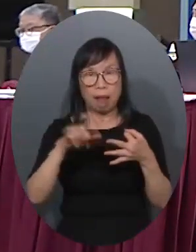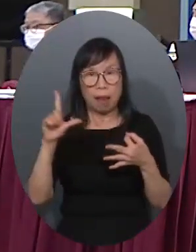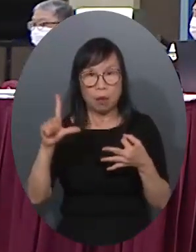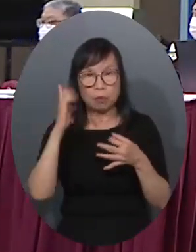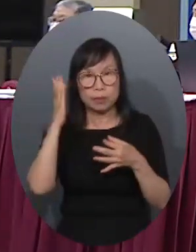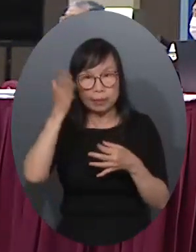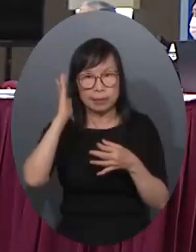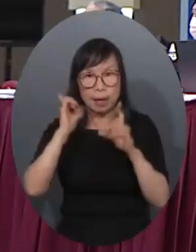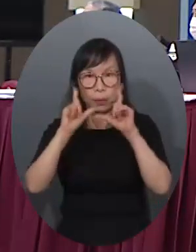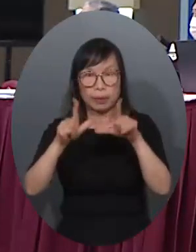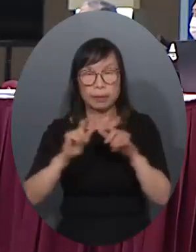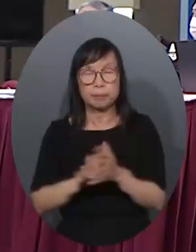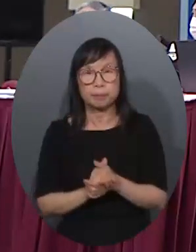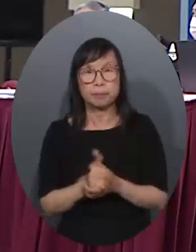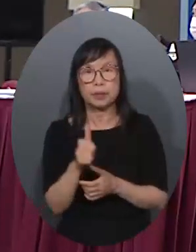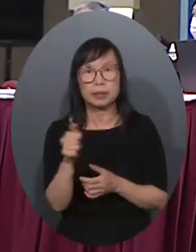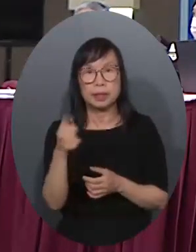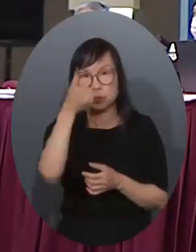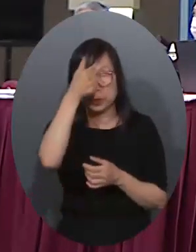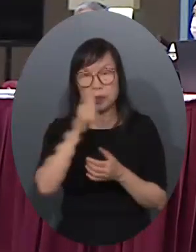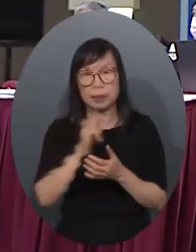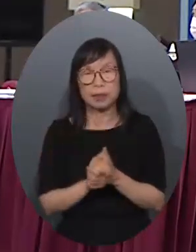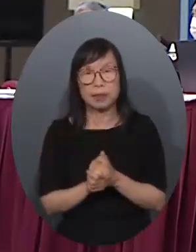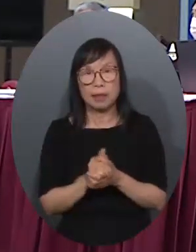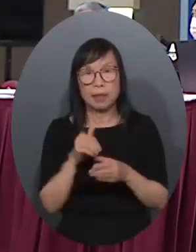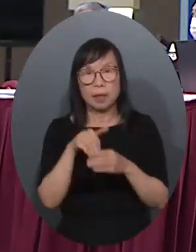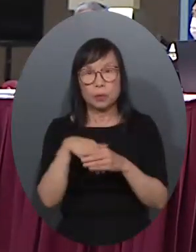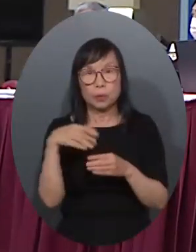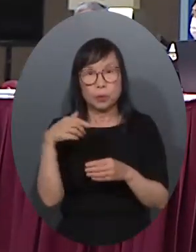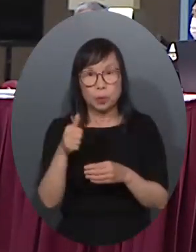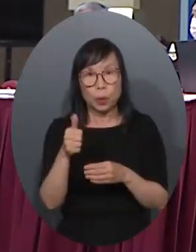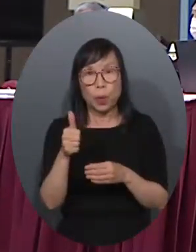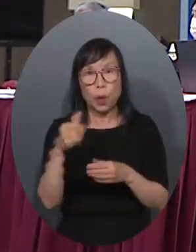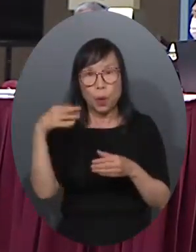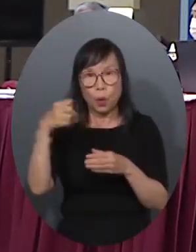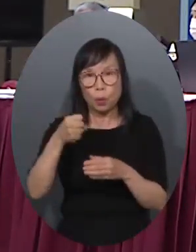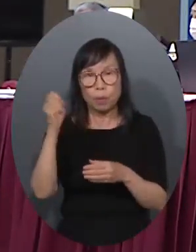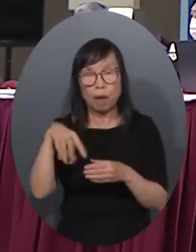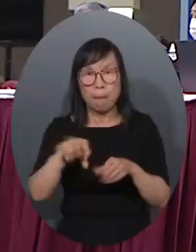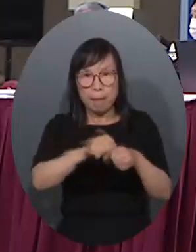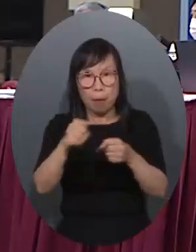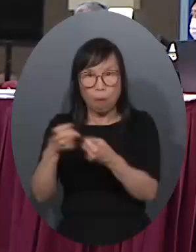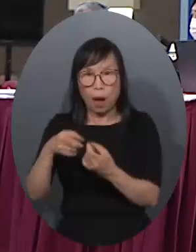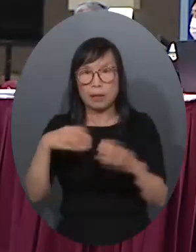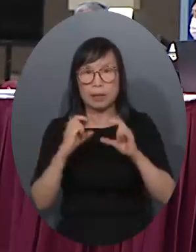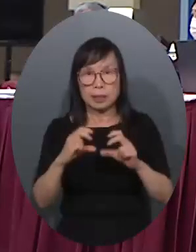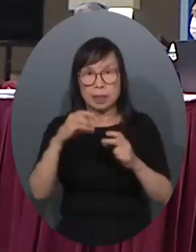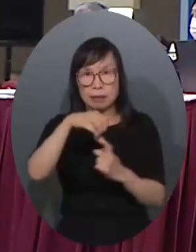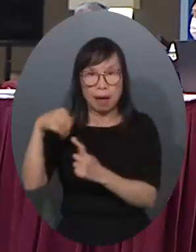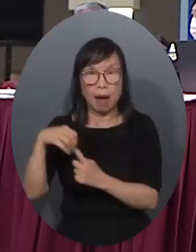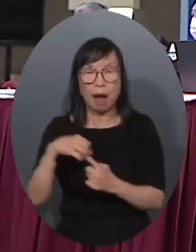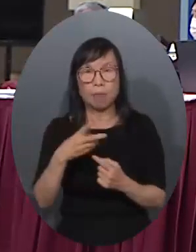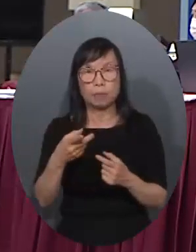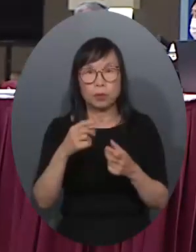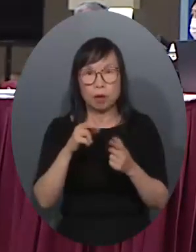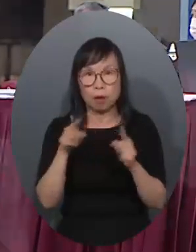應。劉生，唔該。 好，唔該主席。多謝股東嘅提問。被破壞嘅車站設施咧，經過我哋嘅